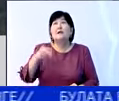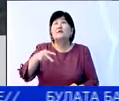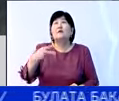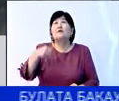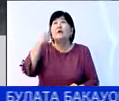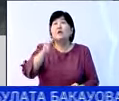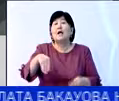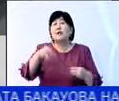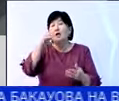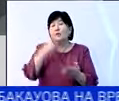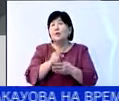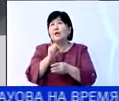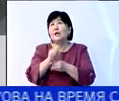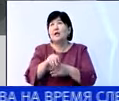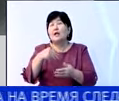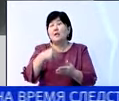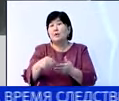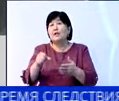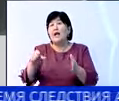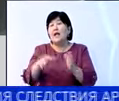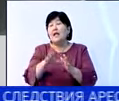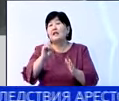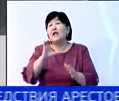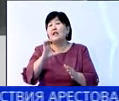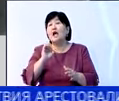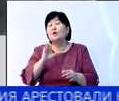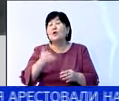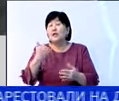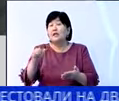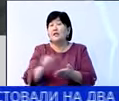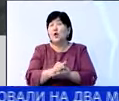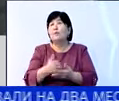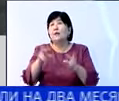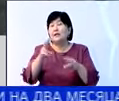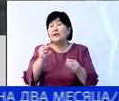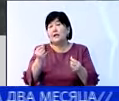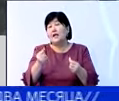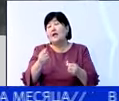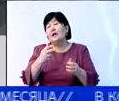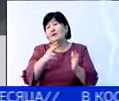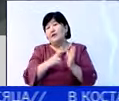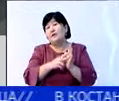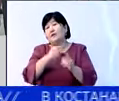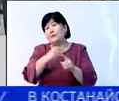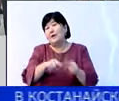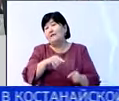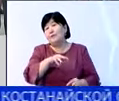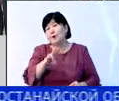2020 год дали бюджетную заявку для приобретения электронасоса. Готовим документы, изыскиваем средства в размере 8,5 миллионов